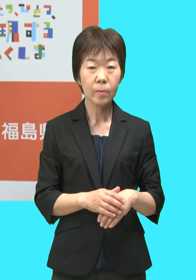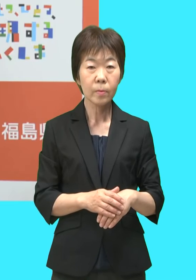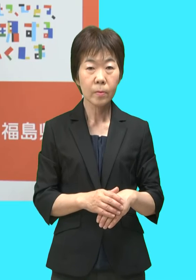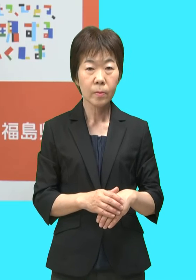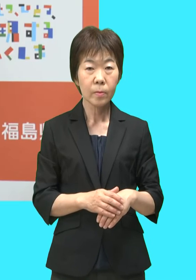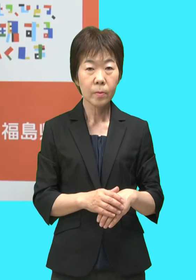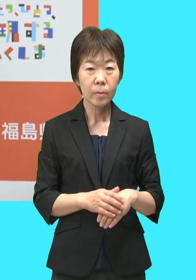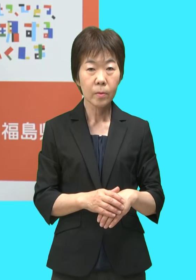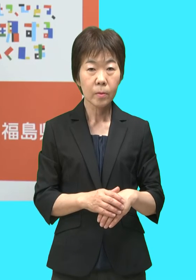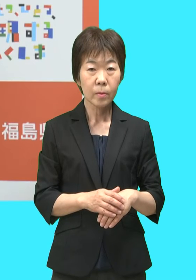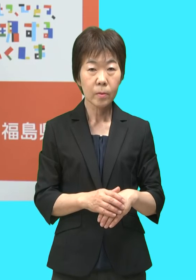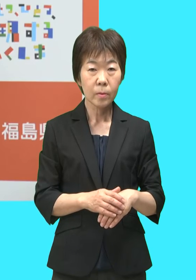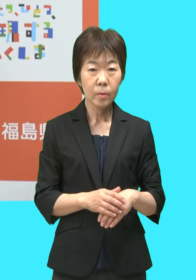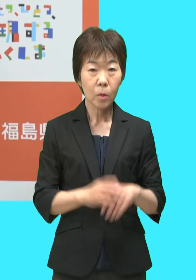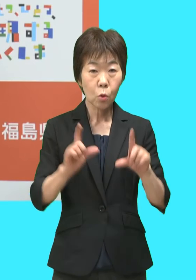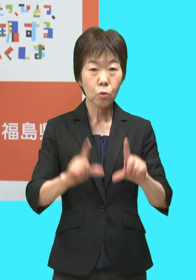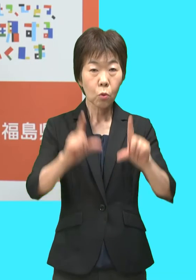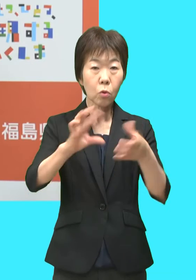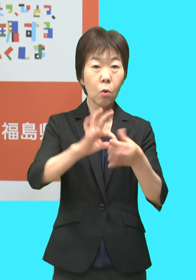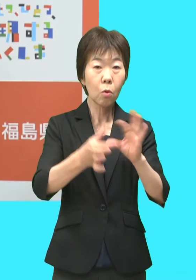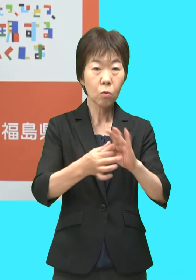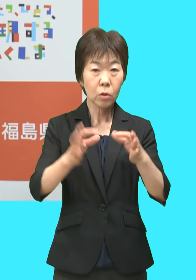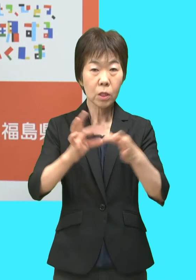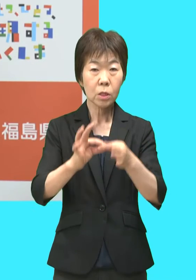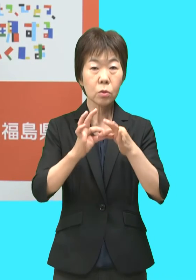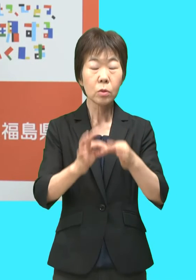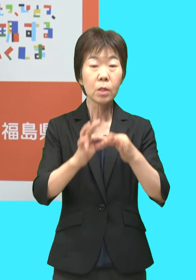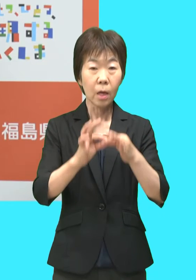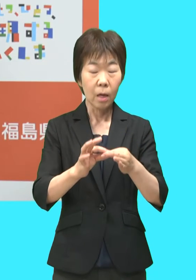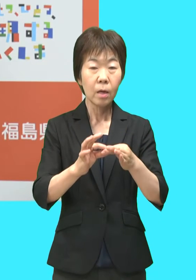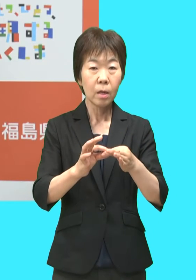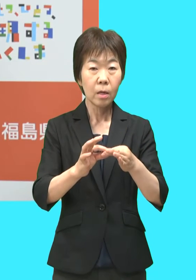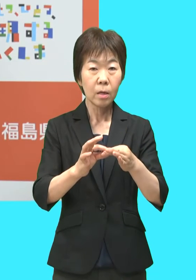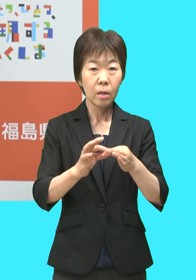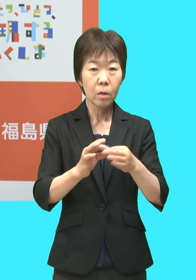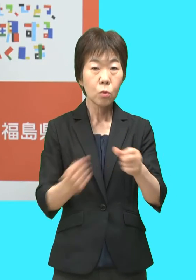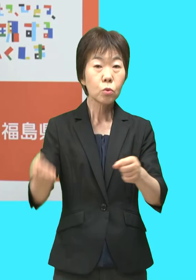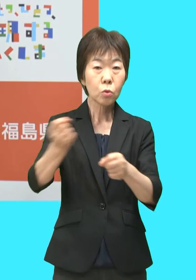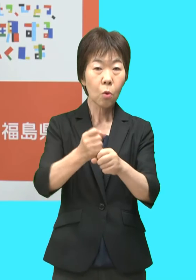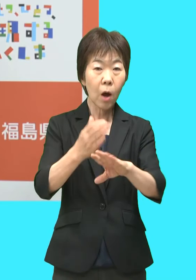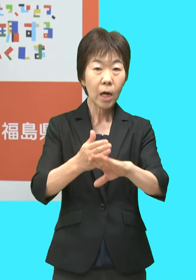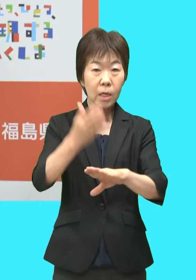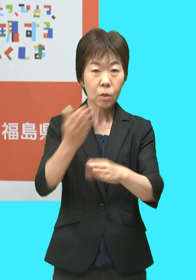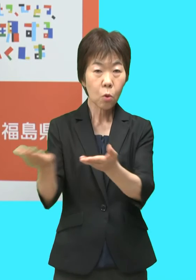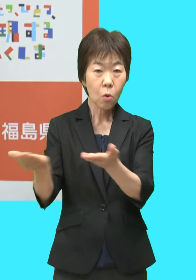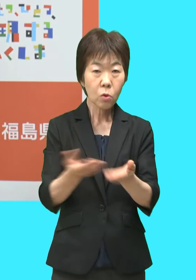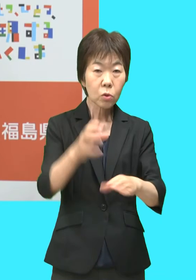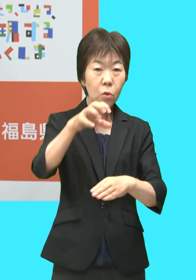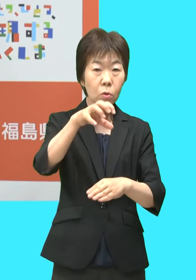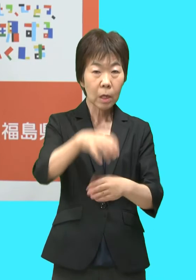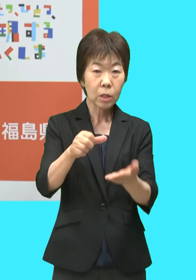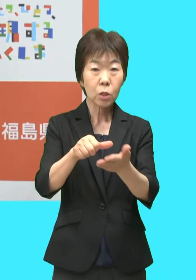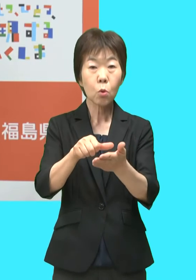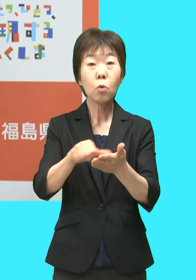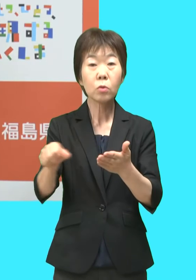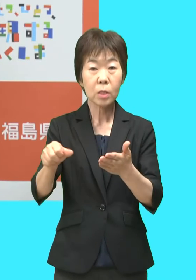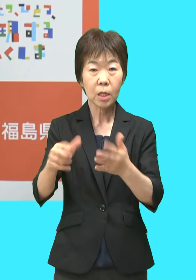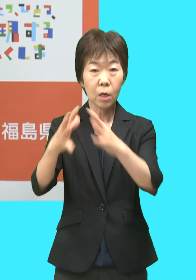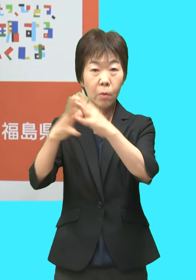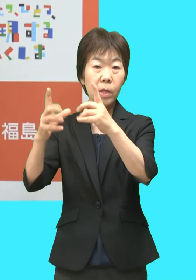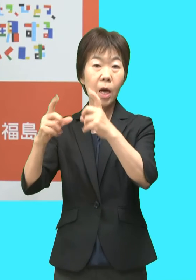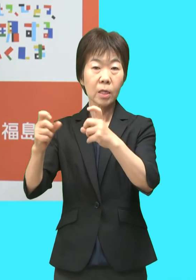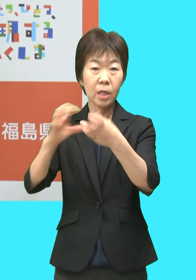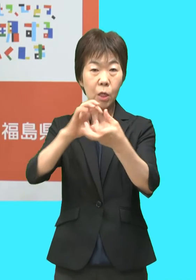ろしくお願いします。 東京五輪についてお伺いします。はい、復興ありがとうホストタウンに登録されている宮